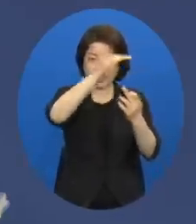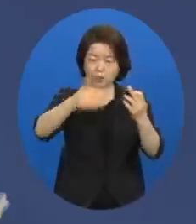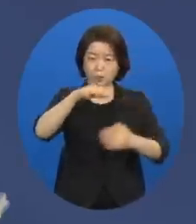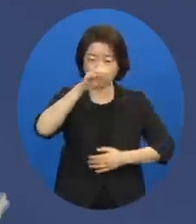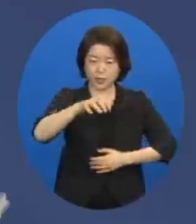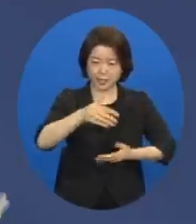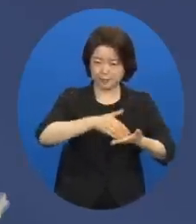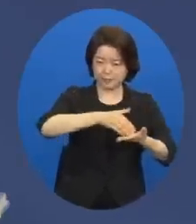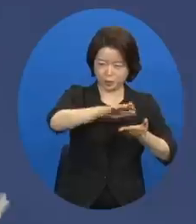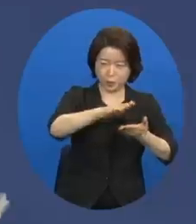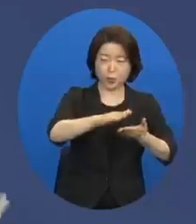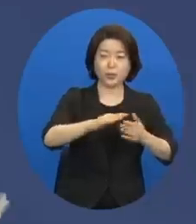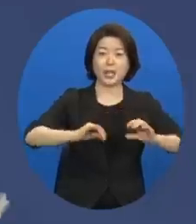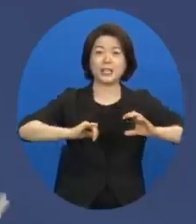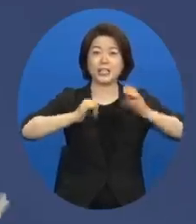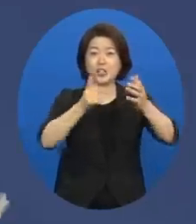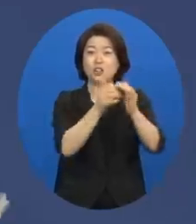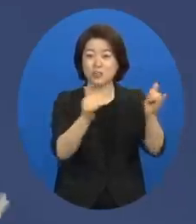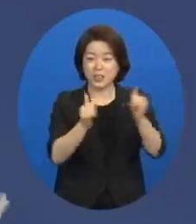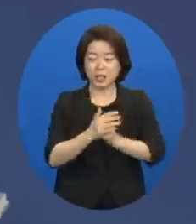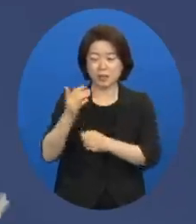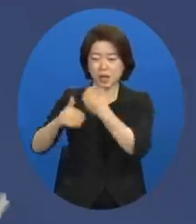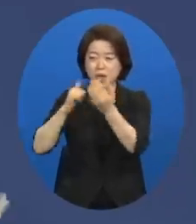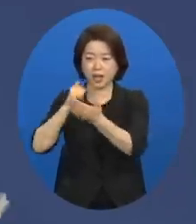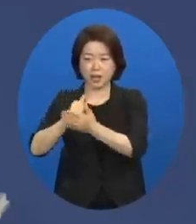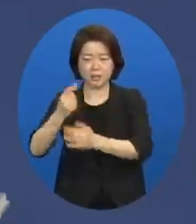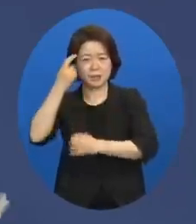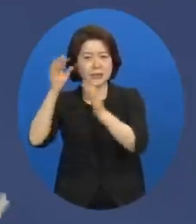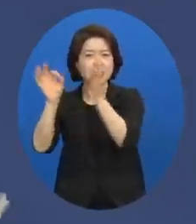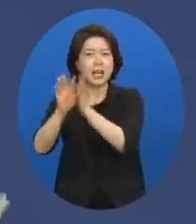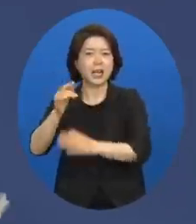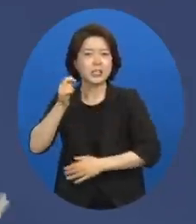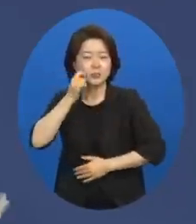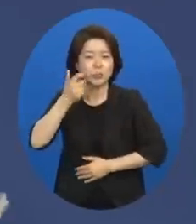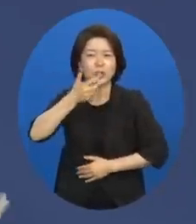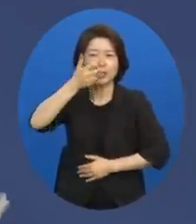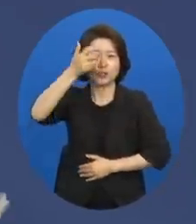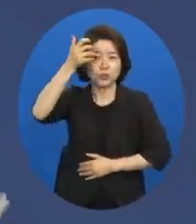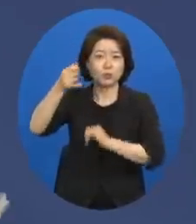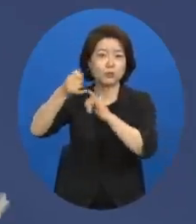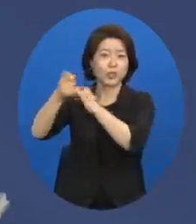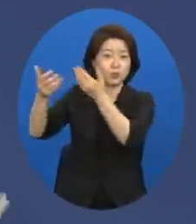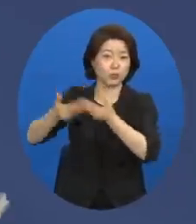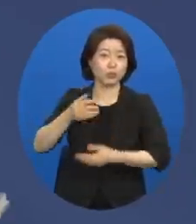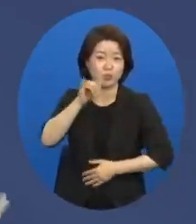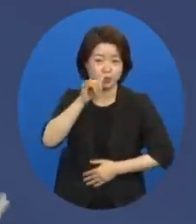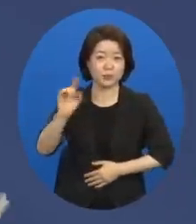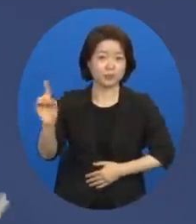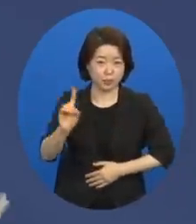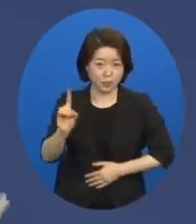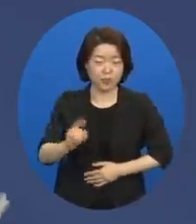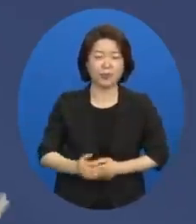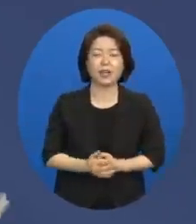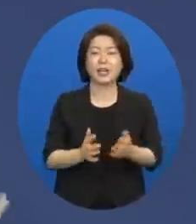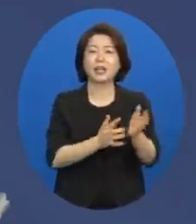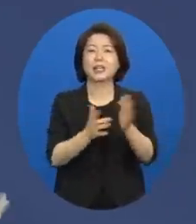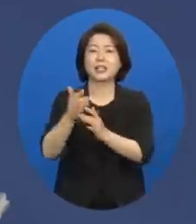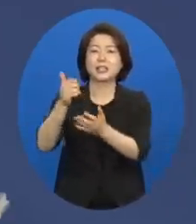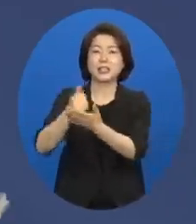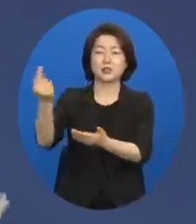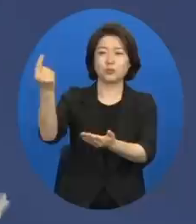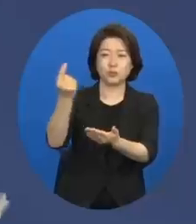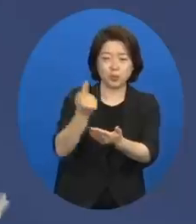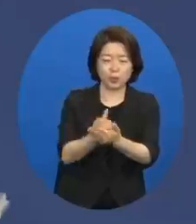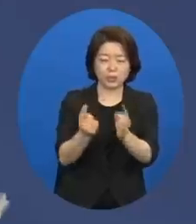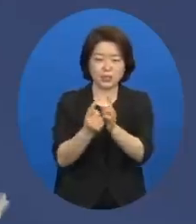인류에게 하나님 상상할 수 없는 꿈꾸는 것 같은 그런 약속을 주신 게 있었는데요. 그게 예수님이 또 오셔서